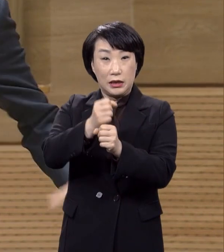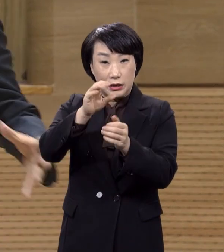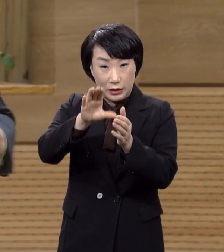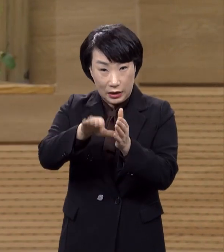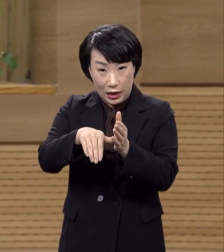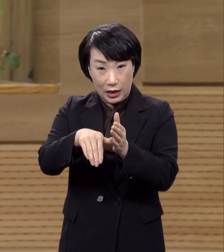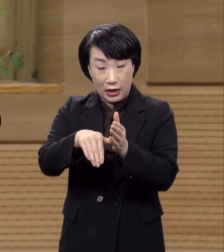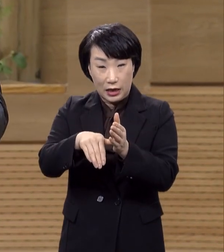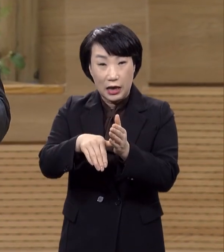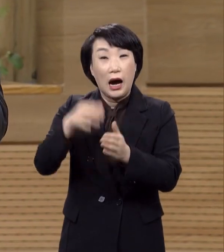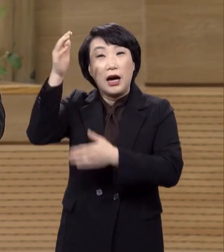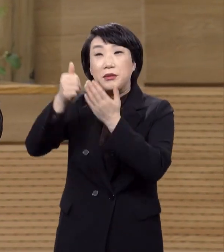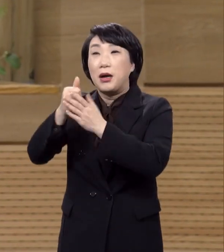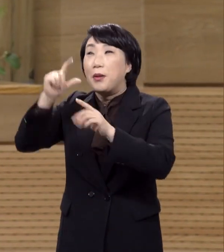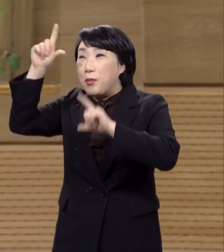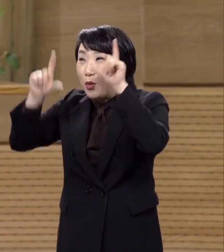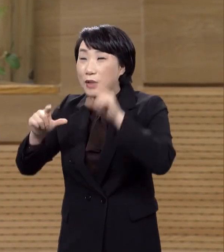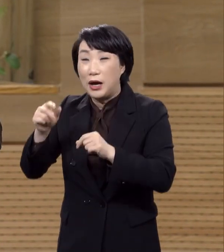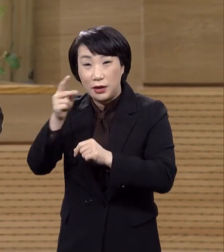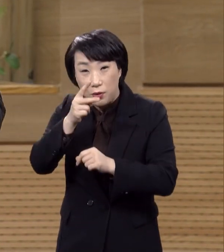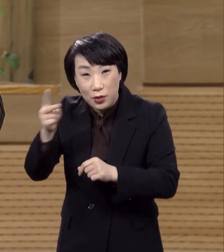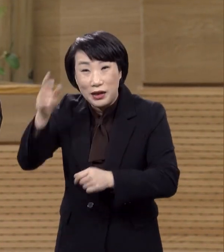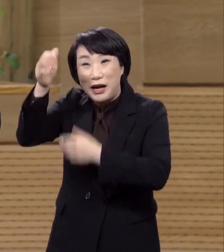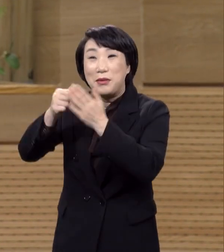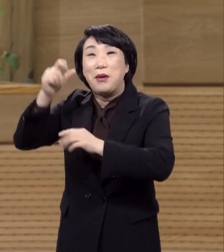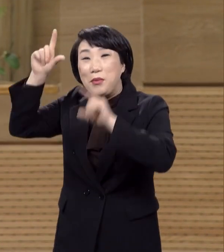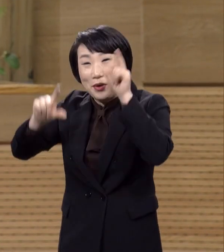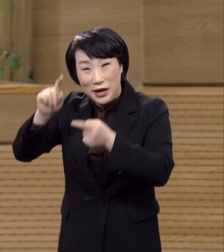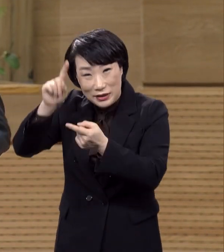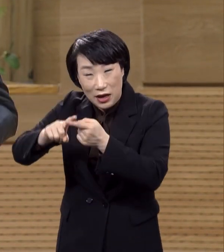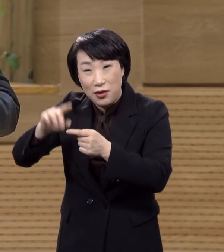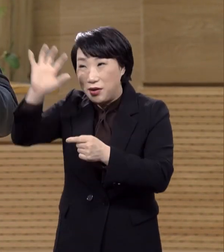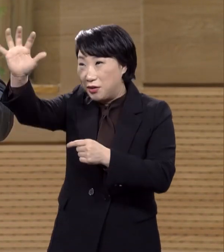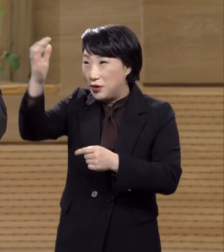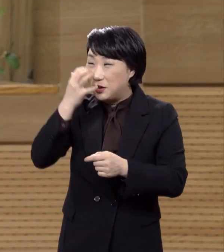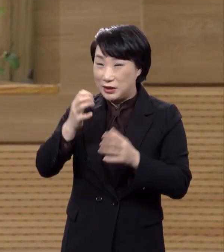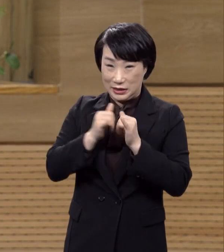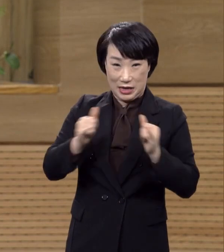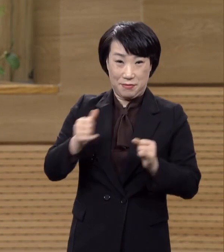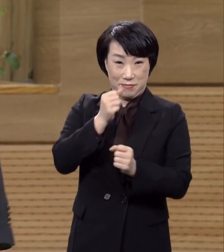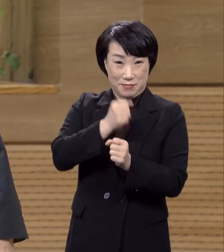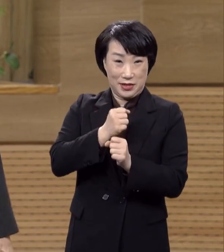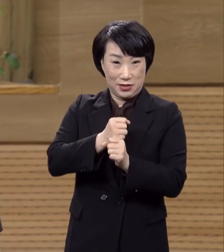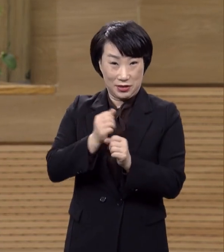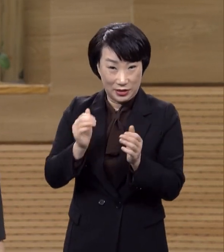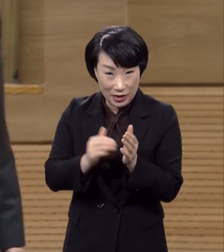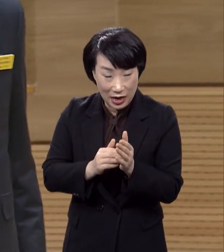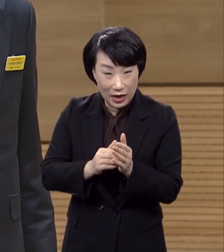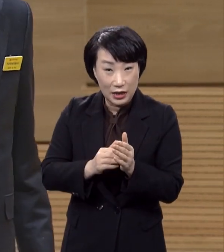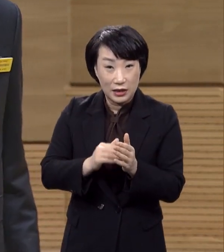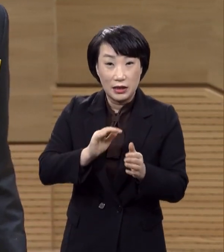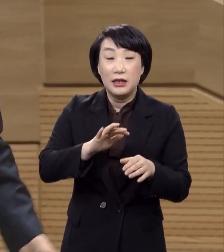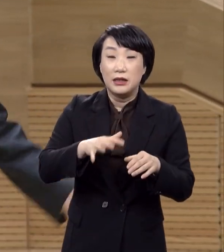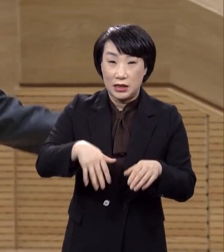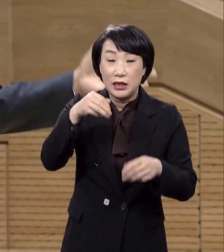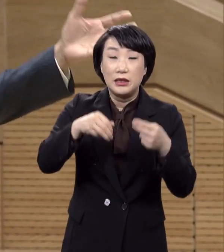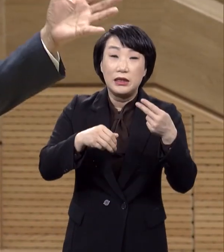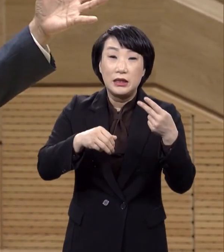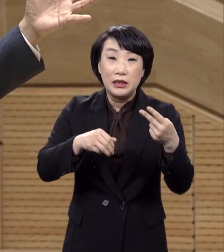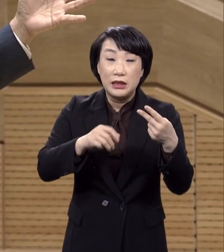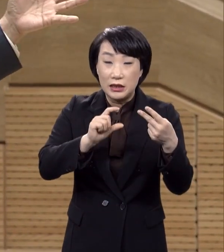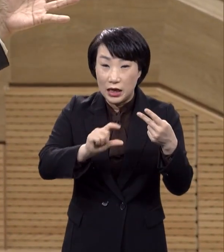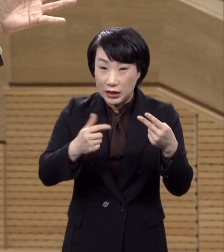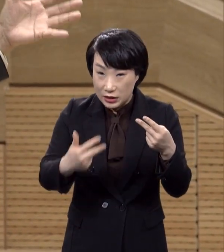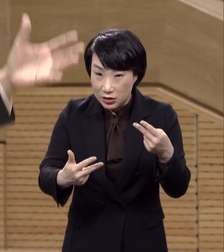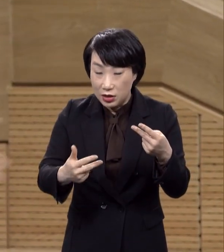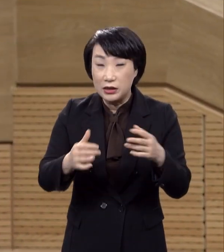때 자기 형상 곧 자기 모양대로 사람을 만들고, 창세기 2장 7절에